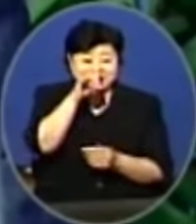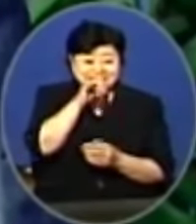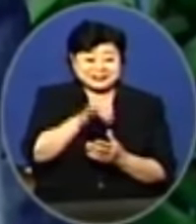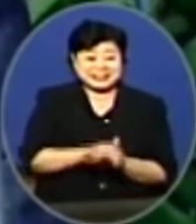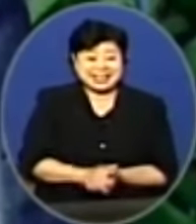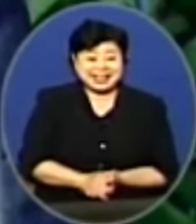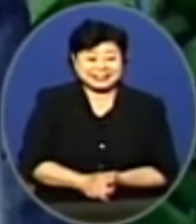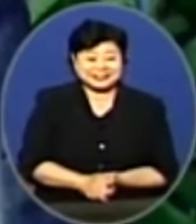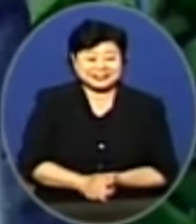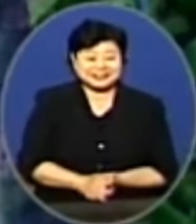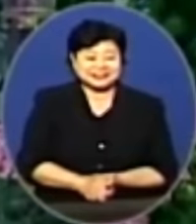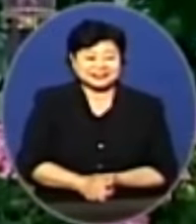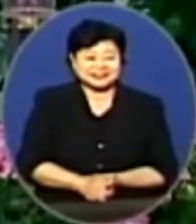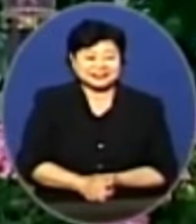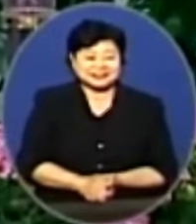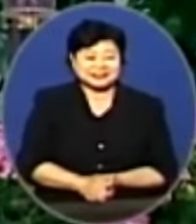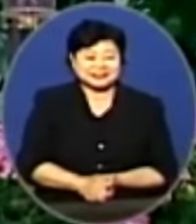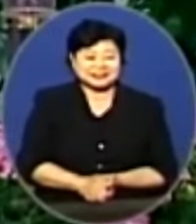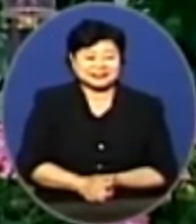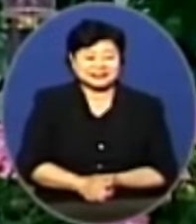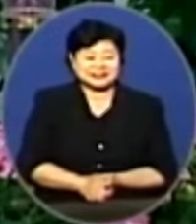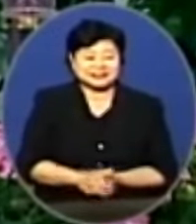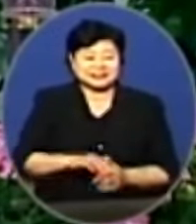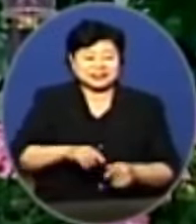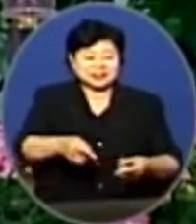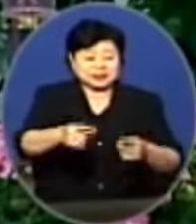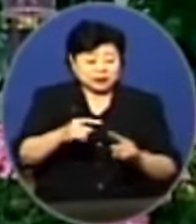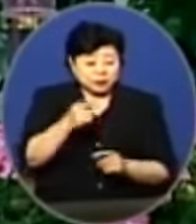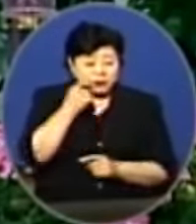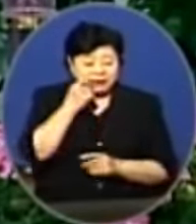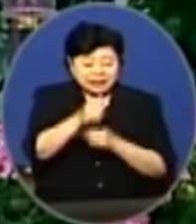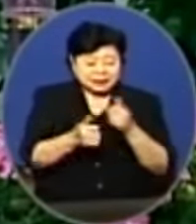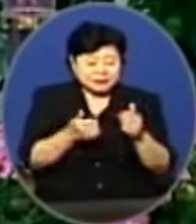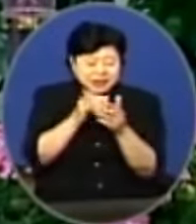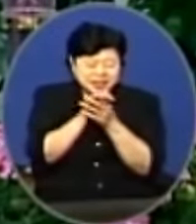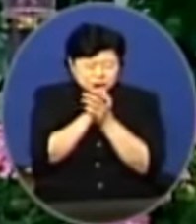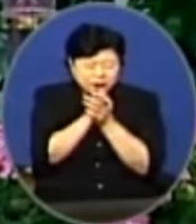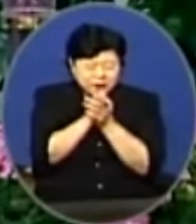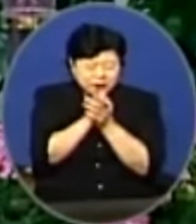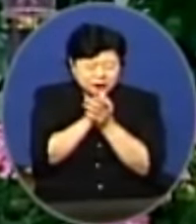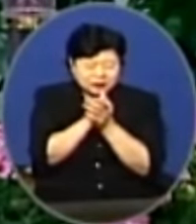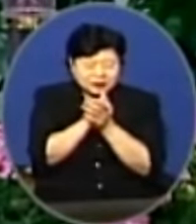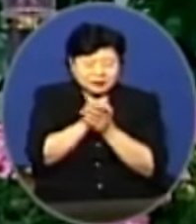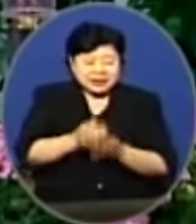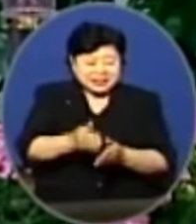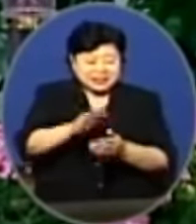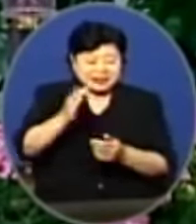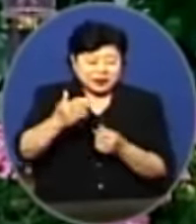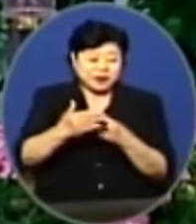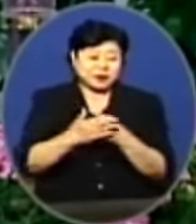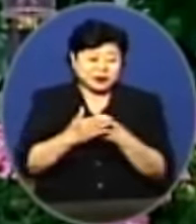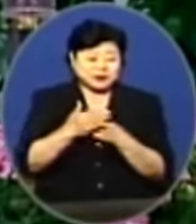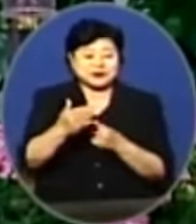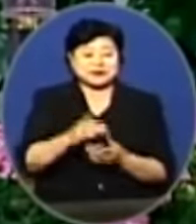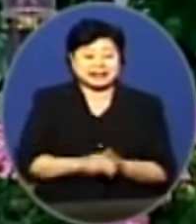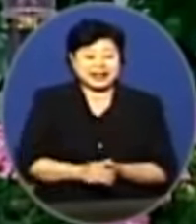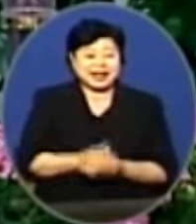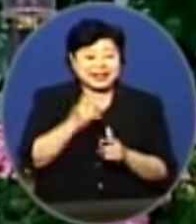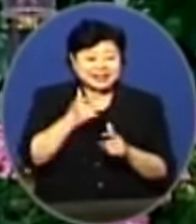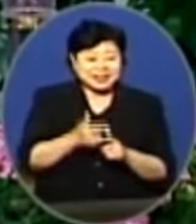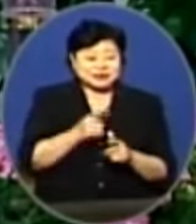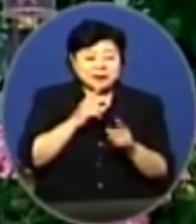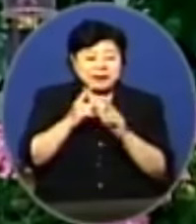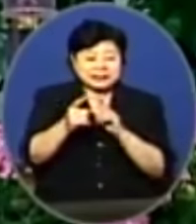있습니다. 오도 가도 못할 때 기도하면 하나님께서 친히 우리의 길이 되어 주시는 것입니다.